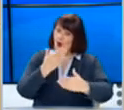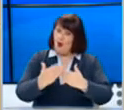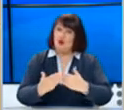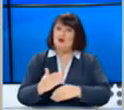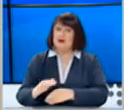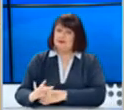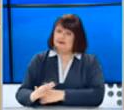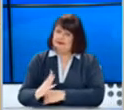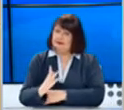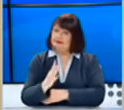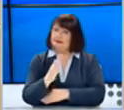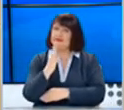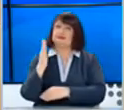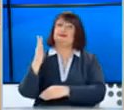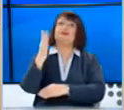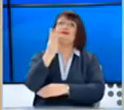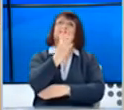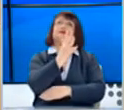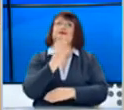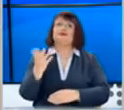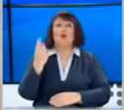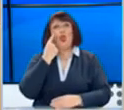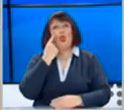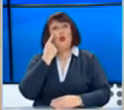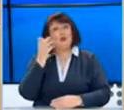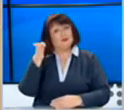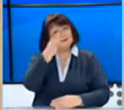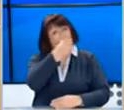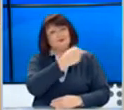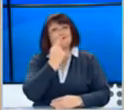τους ρυθμούς. Άμα πάτε να δείτε η φυσική αναγέννηση,